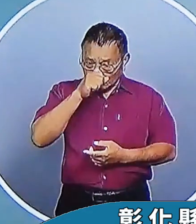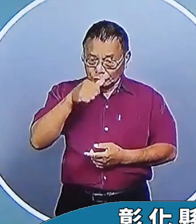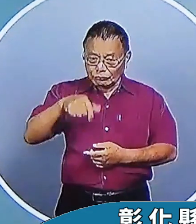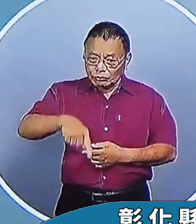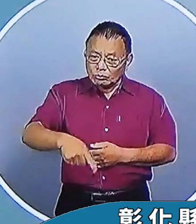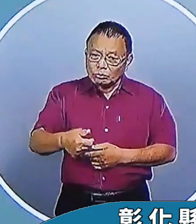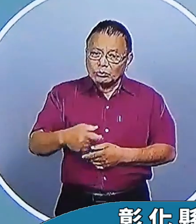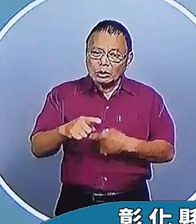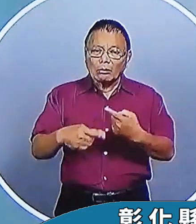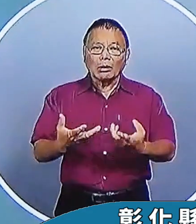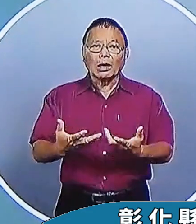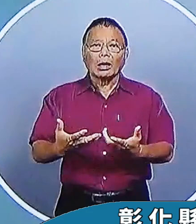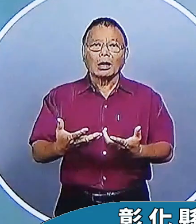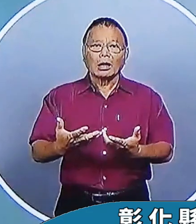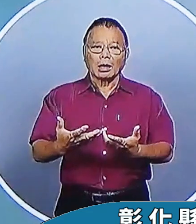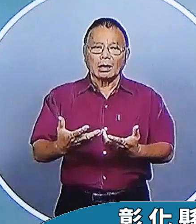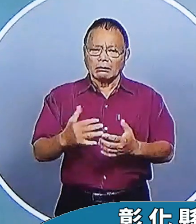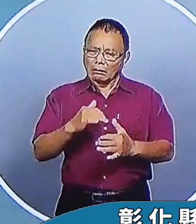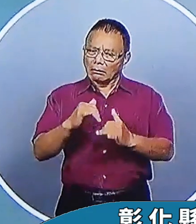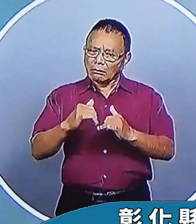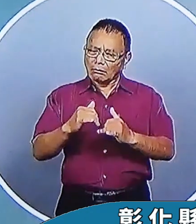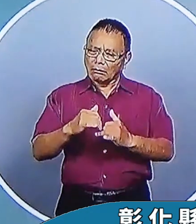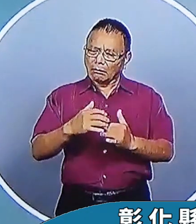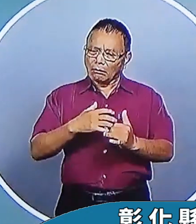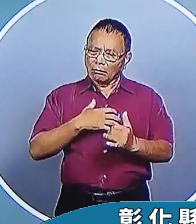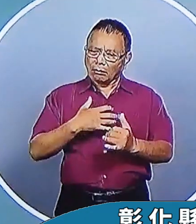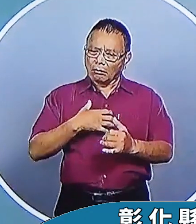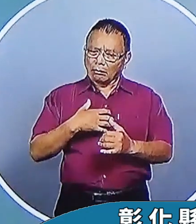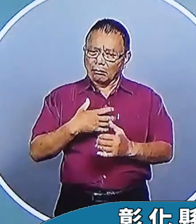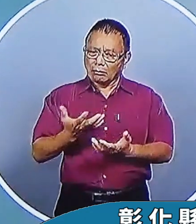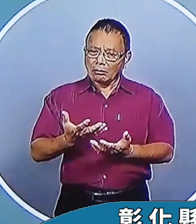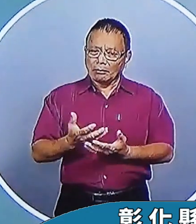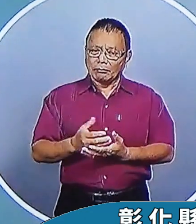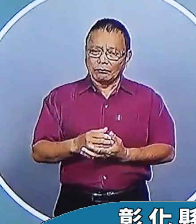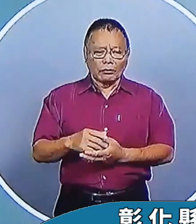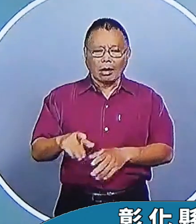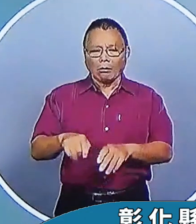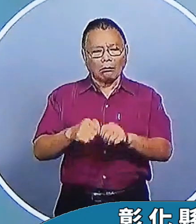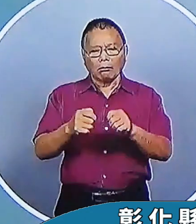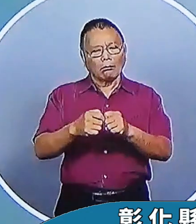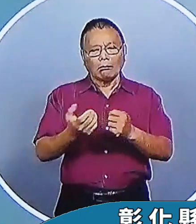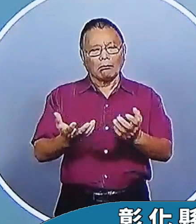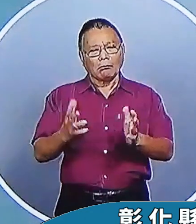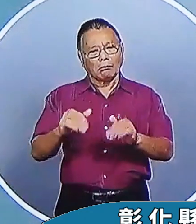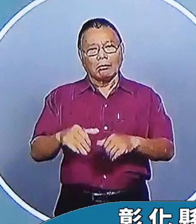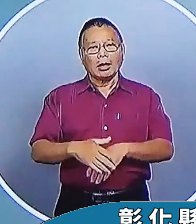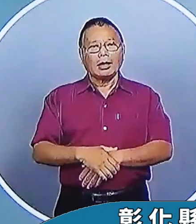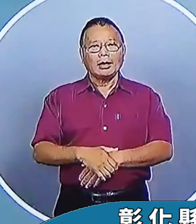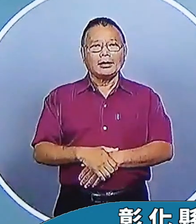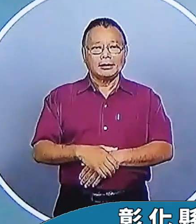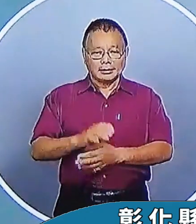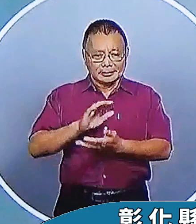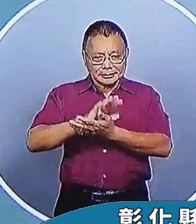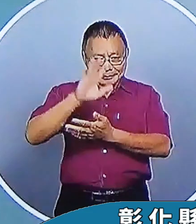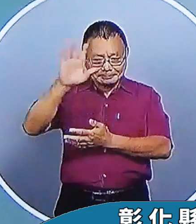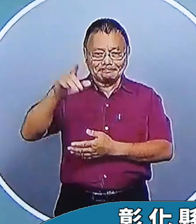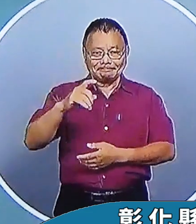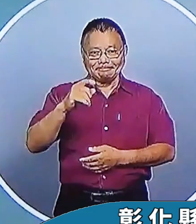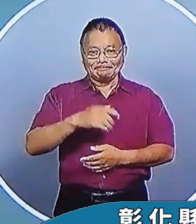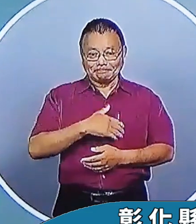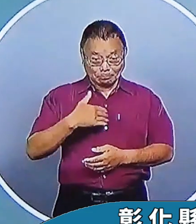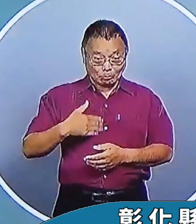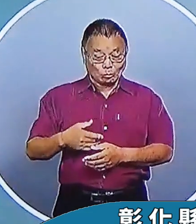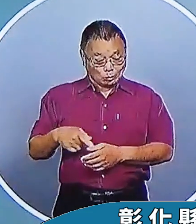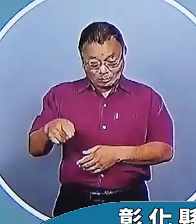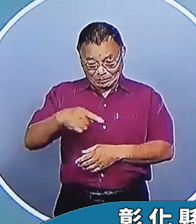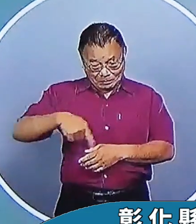在，为什么中华会这个社会安全网会让人感觉讲规个拢破空去？所以未来秀芳希望会当